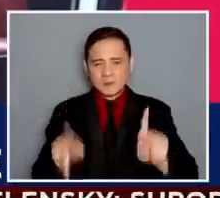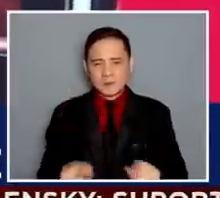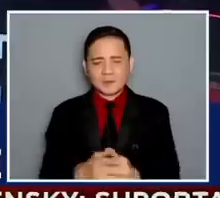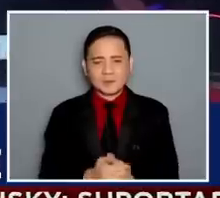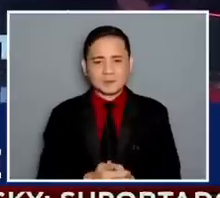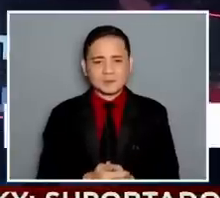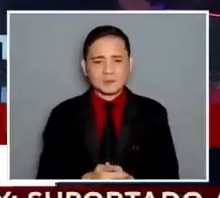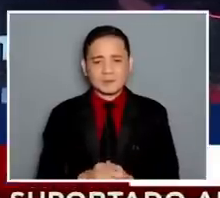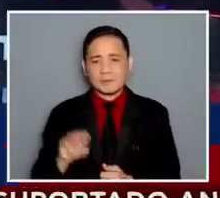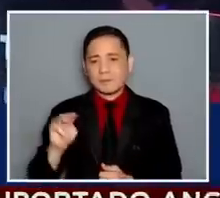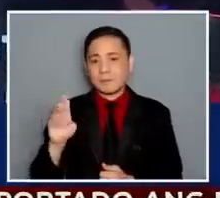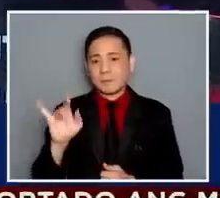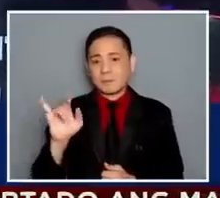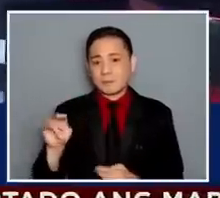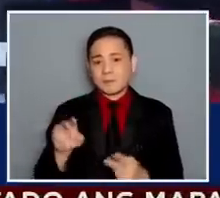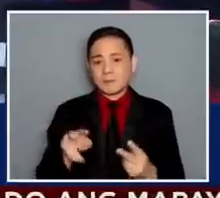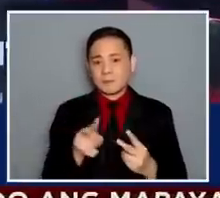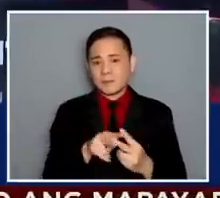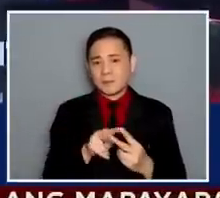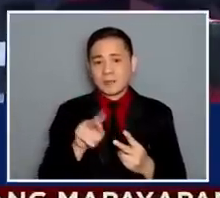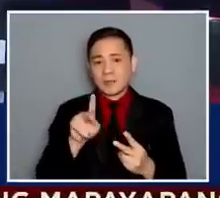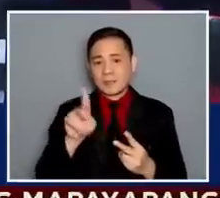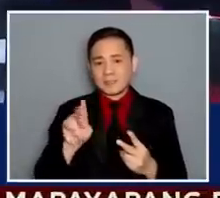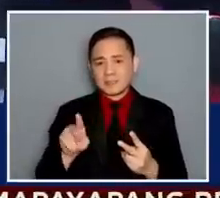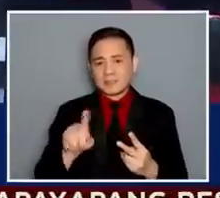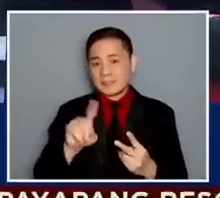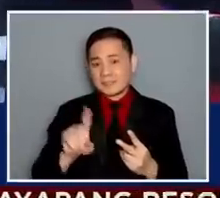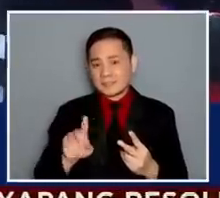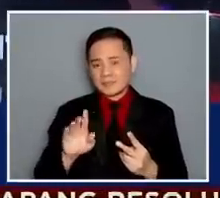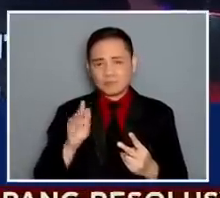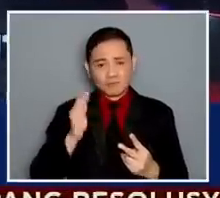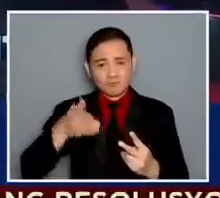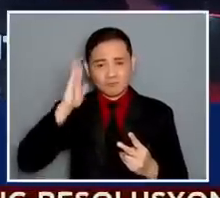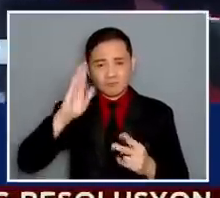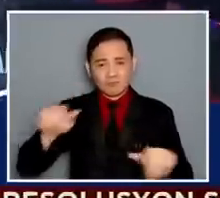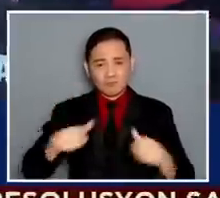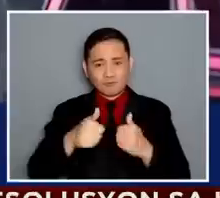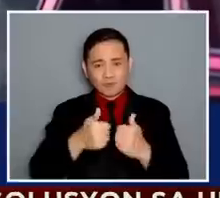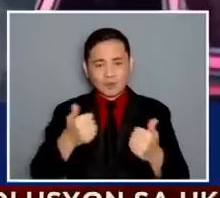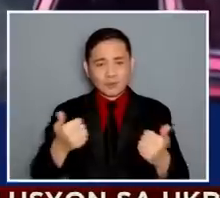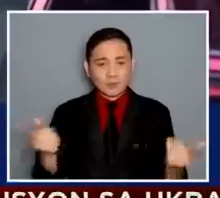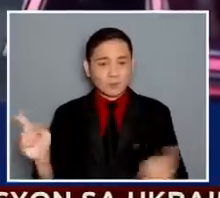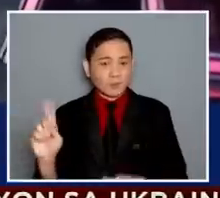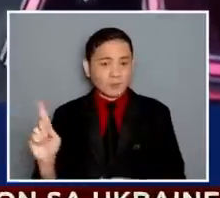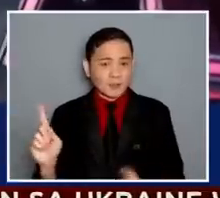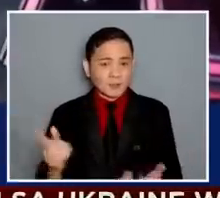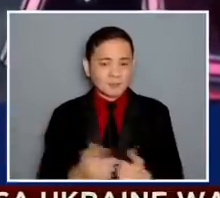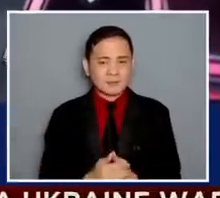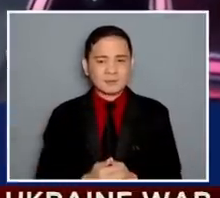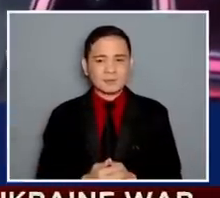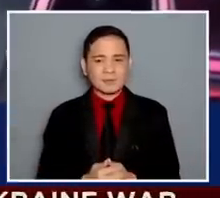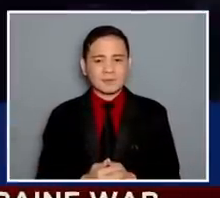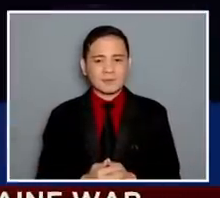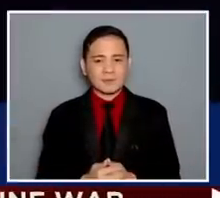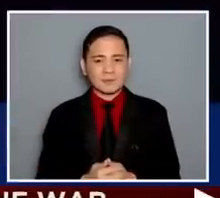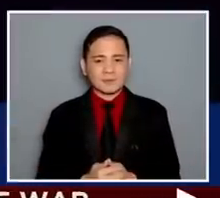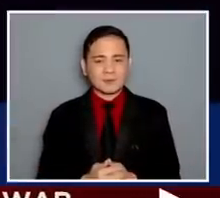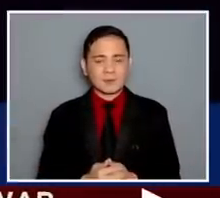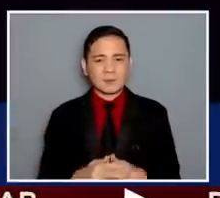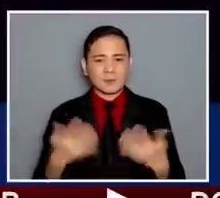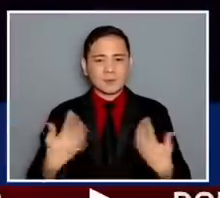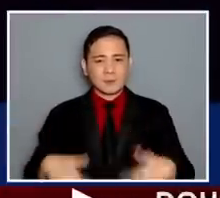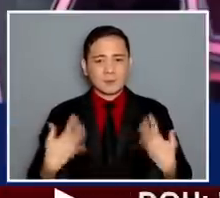at Casey ang pinakamatinding hamon sa pagtutok sa mga batang talents. Personally, have very big shoes to